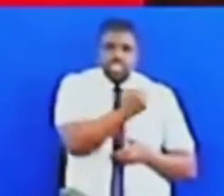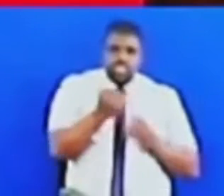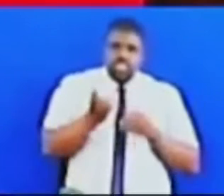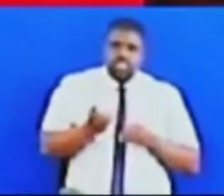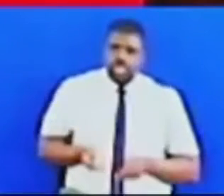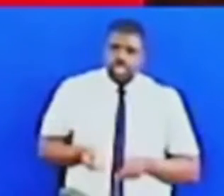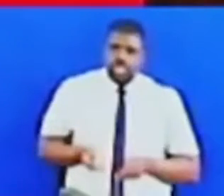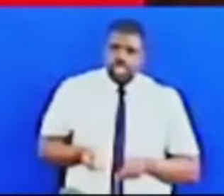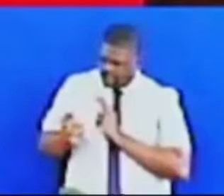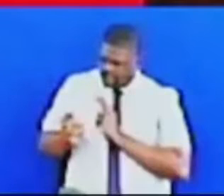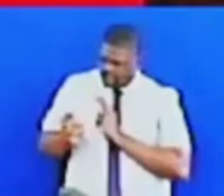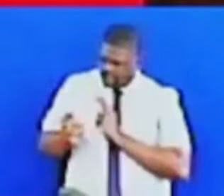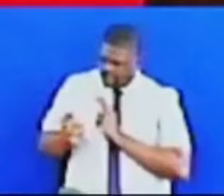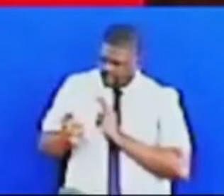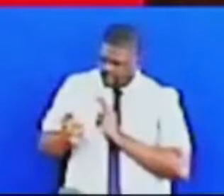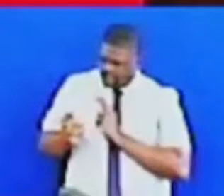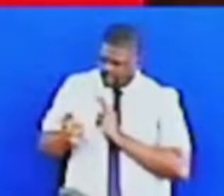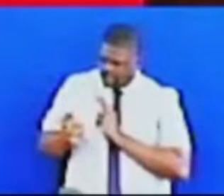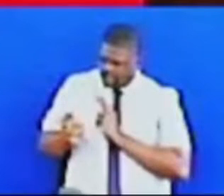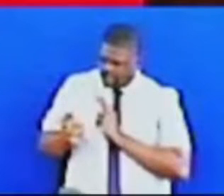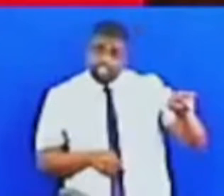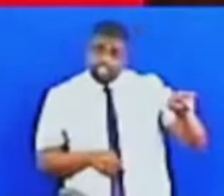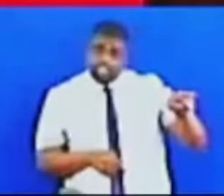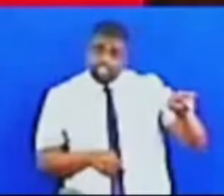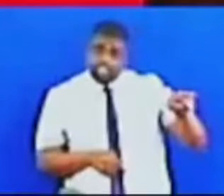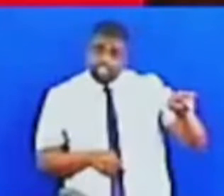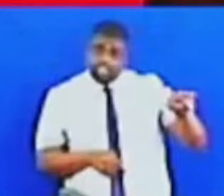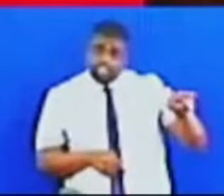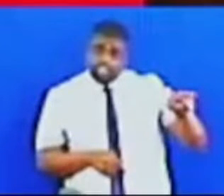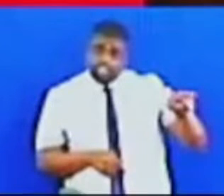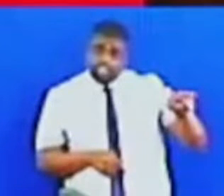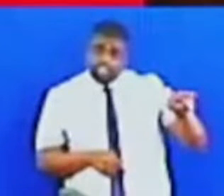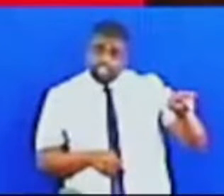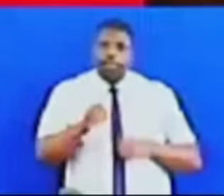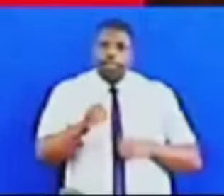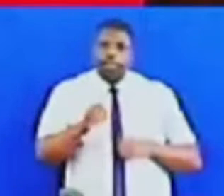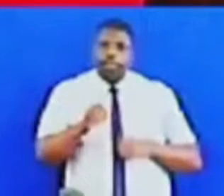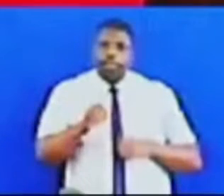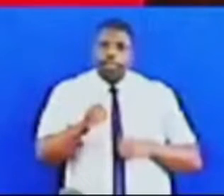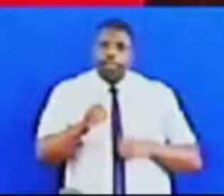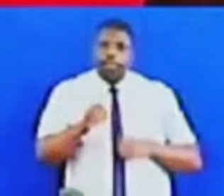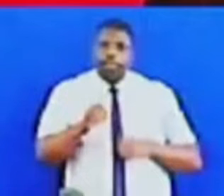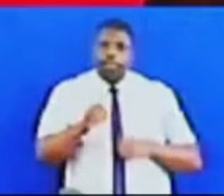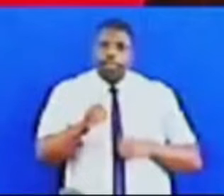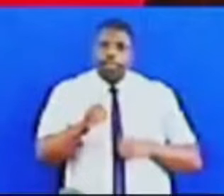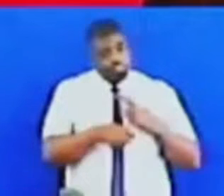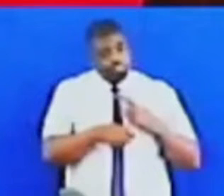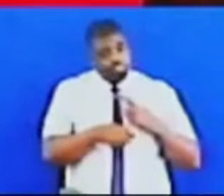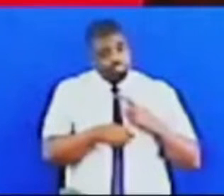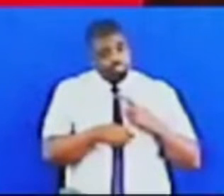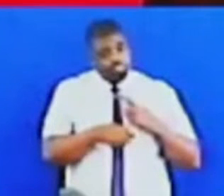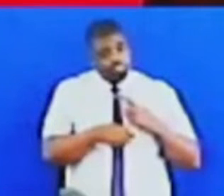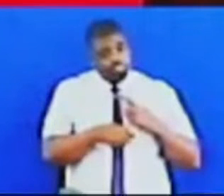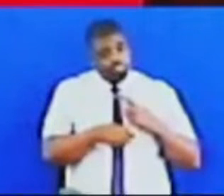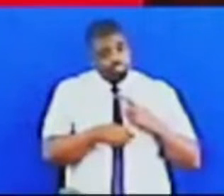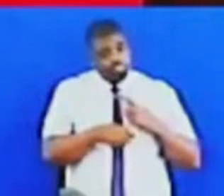hapa na wao wanatuhakikishia itakwenda kukidhi mahitaji ya kukamilisha mradi. Lakini badala yake mradi ule